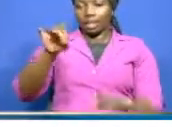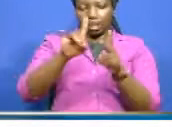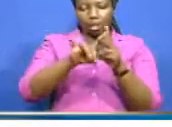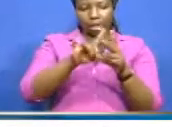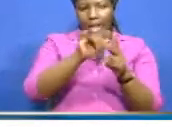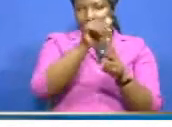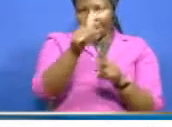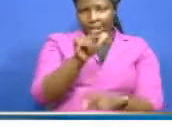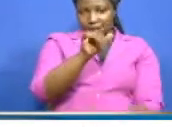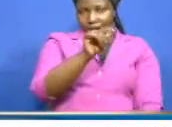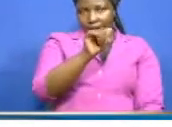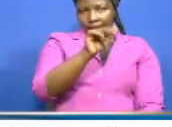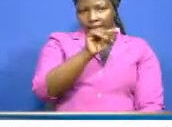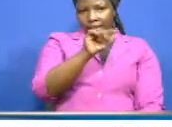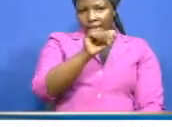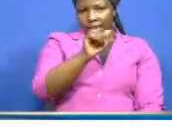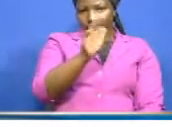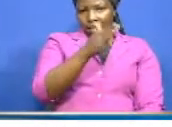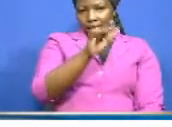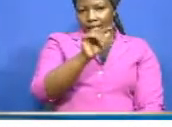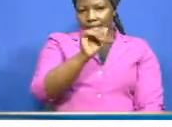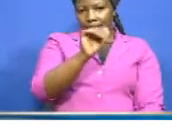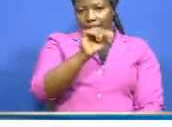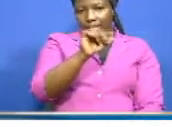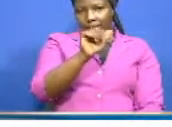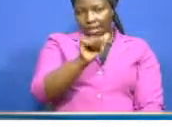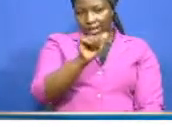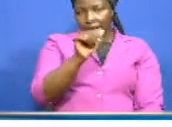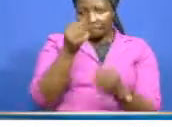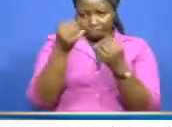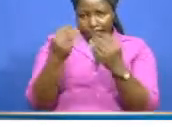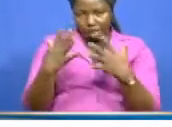watangatanga, ambavyo pia watu wengi